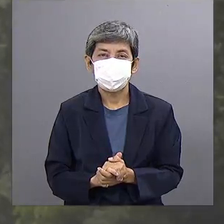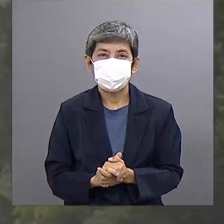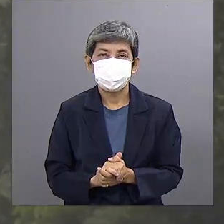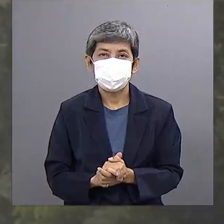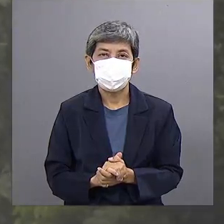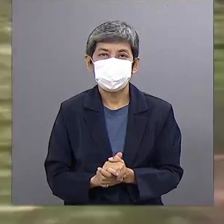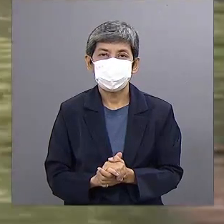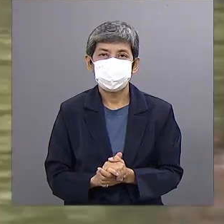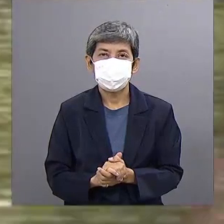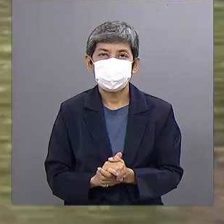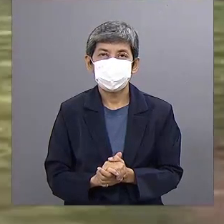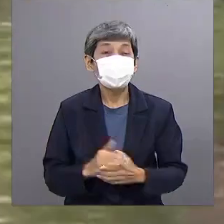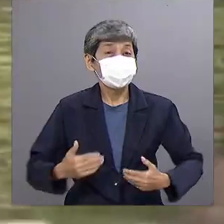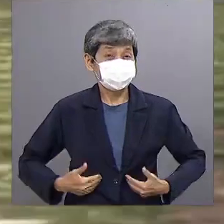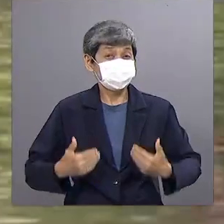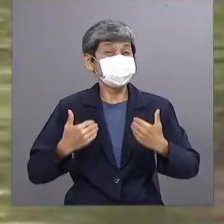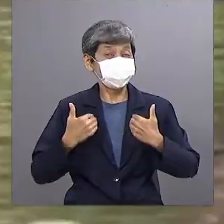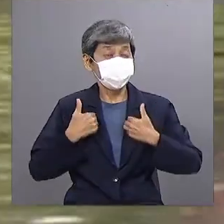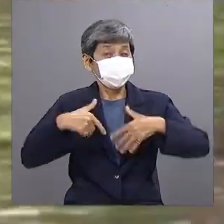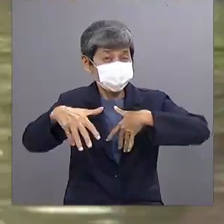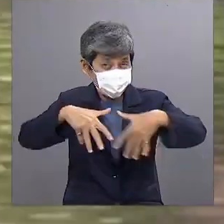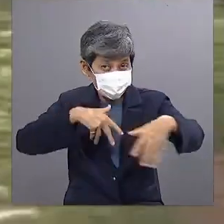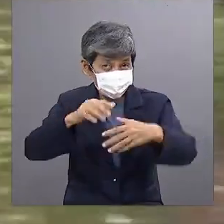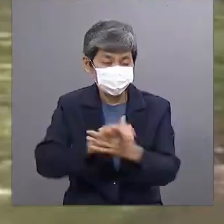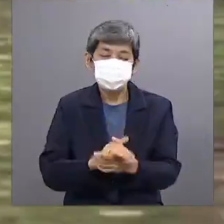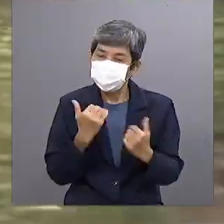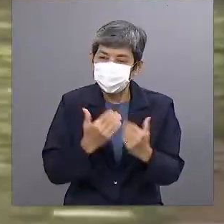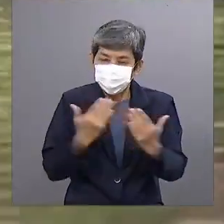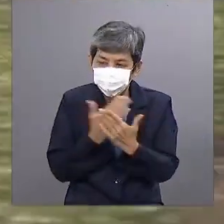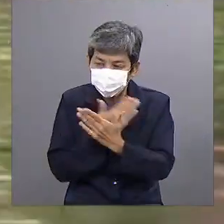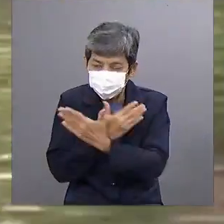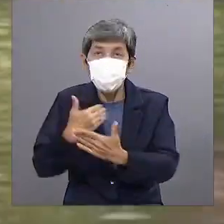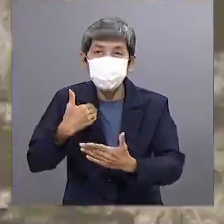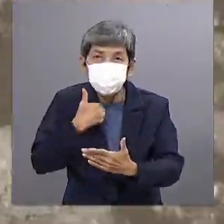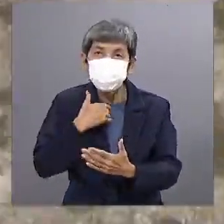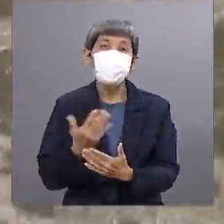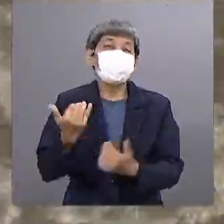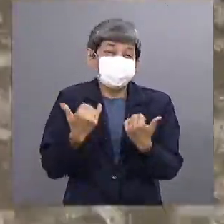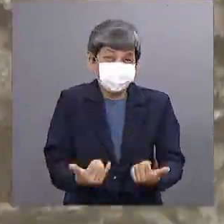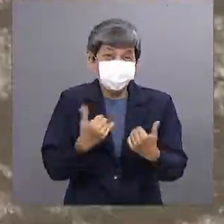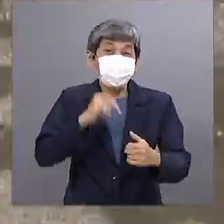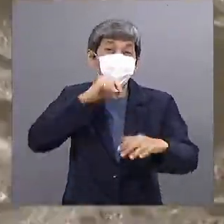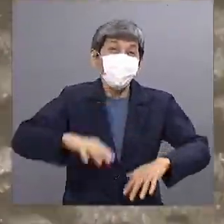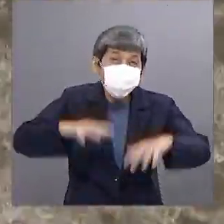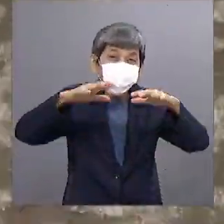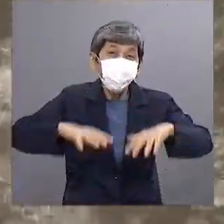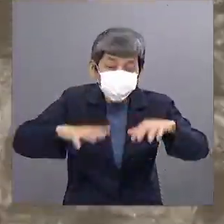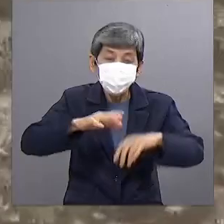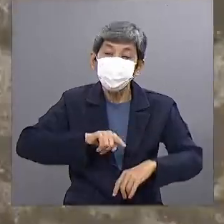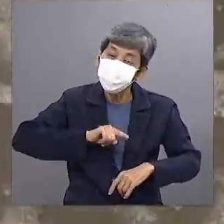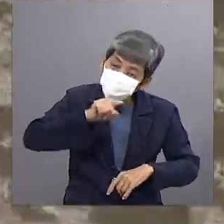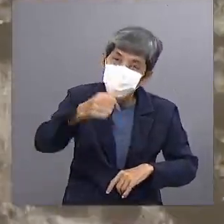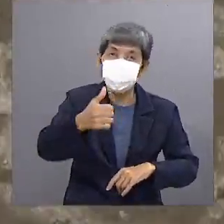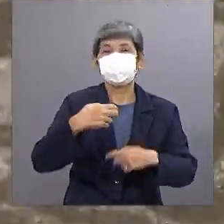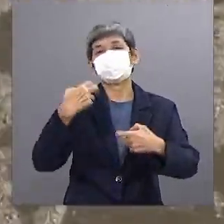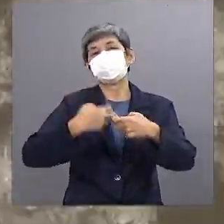การใช้ชีวิตเนี่ยมันเปลี่ยนไปอย่างปัจจุบันก็อย่างนี้ในปัจจุบันน้ำท่วมคุณก็ยังเดินทางได้ใช่ไหมแต่มันลำบากหน่อย